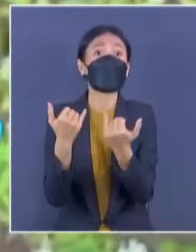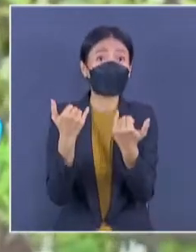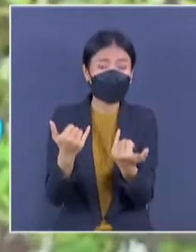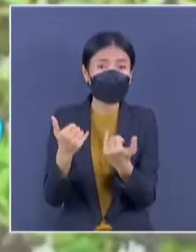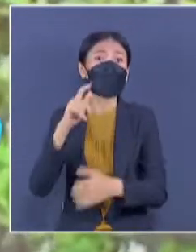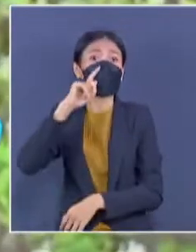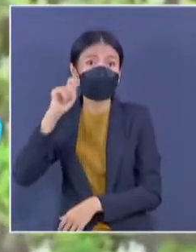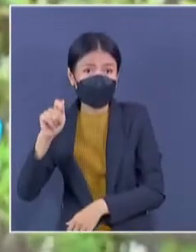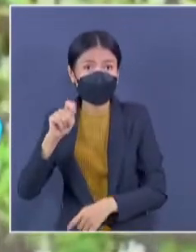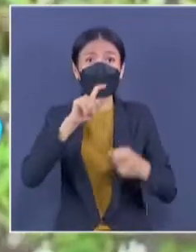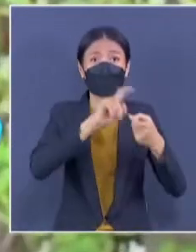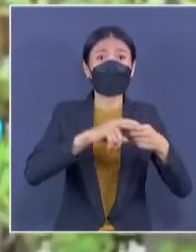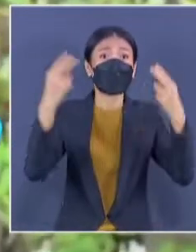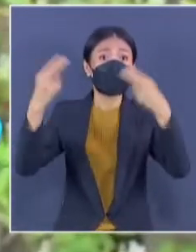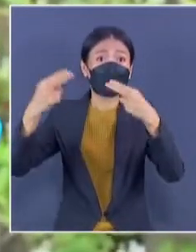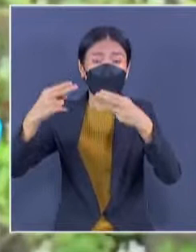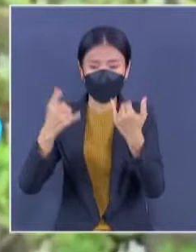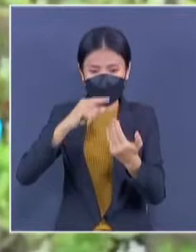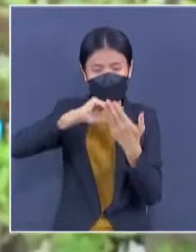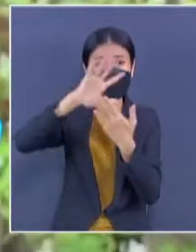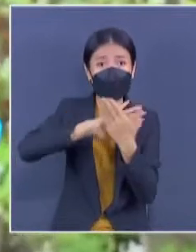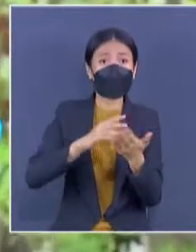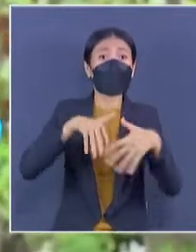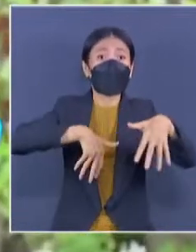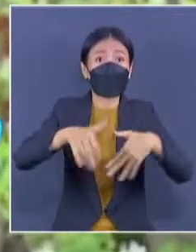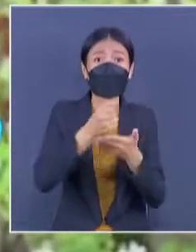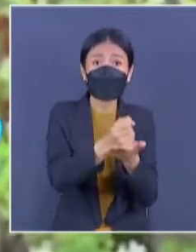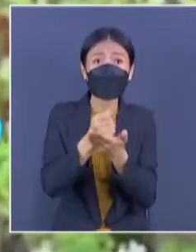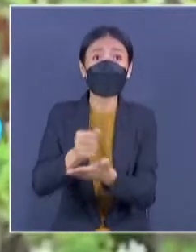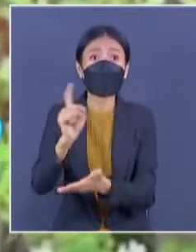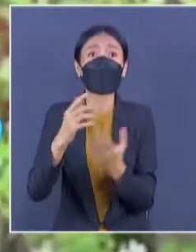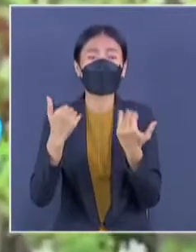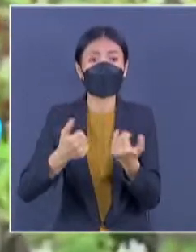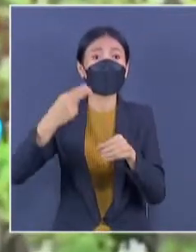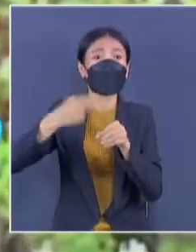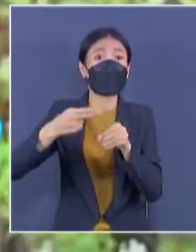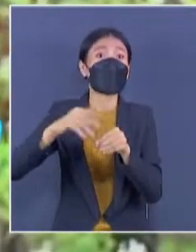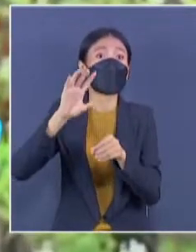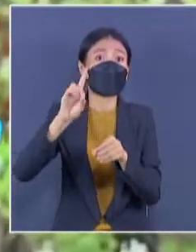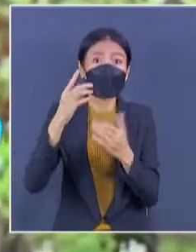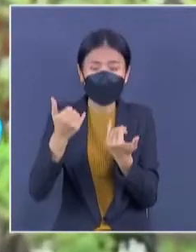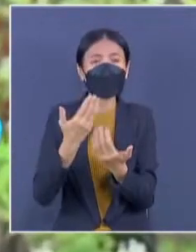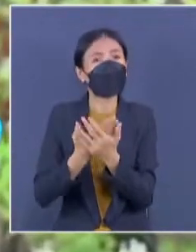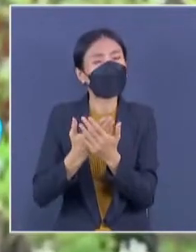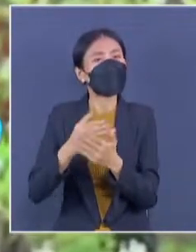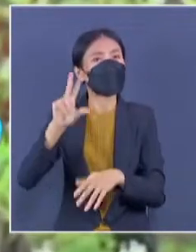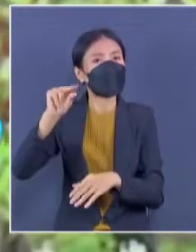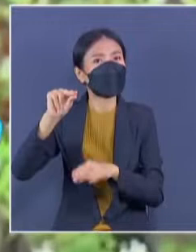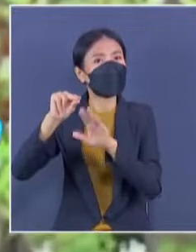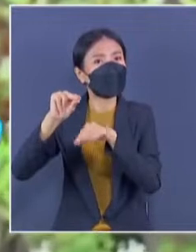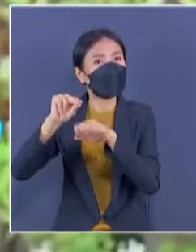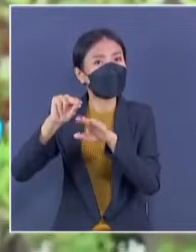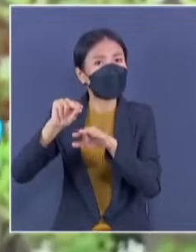นพร้อมยืนยันว่ารัฐบาลจะพยายามตรึงราคาดีเซลให้ไม่เกิน30บาทต่อลิตรเท่าที่งบประมาณมี